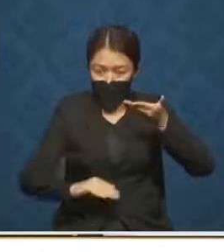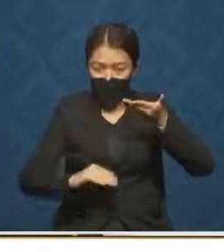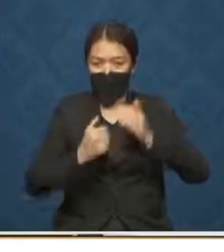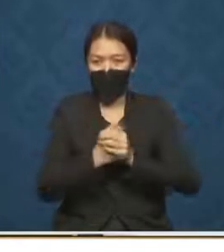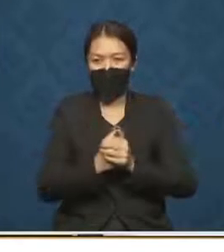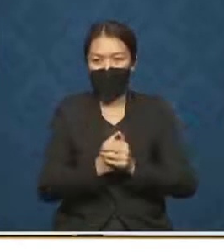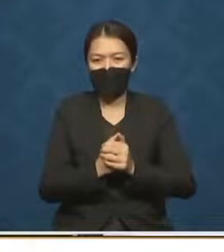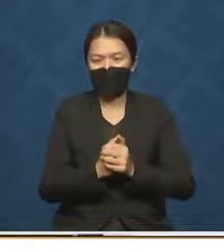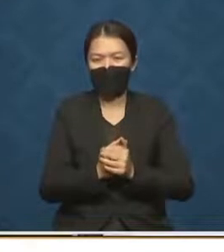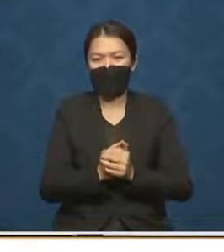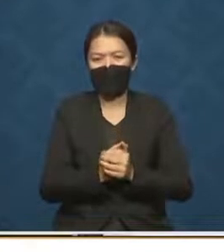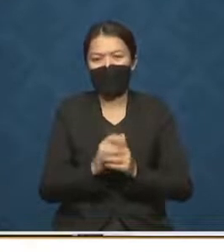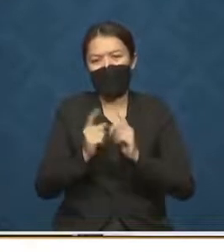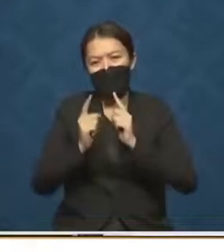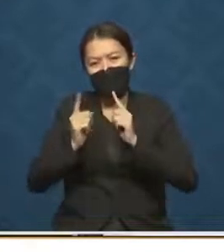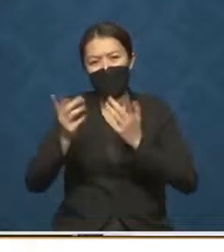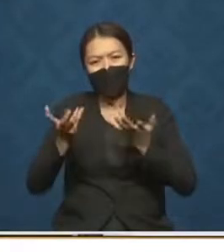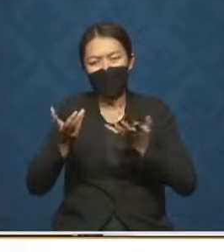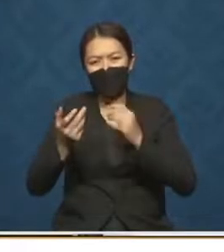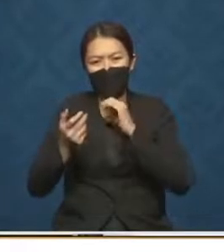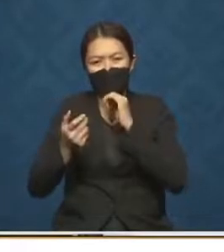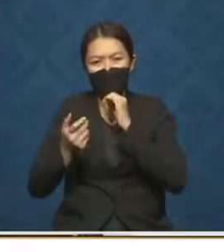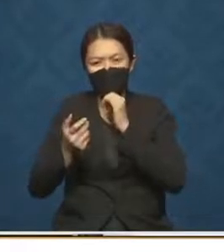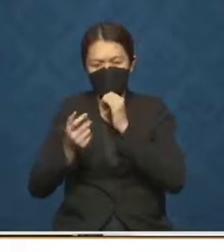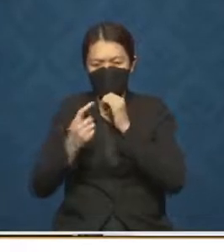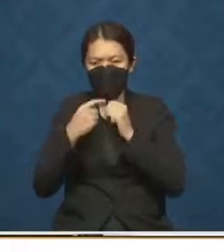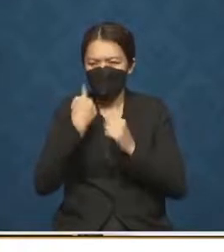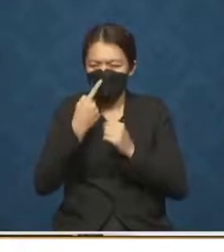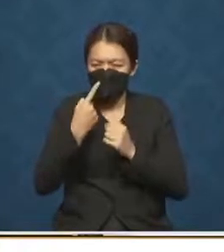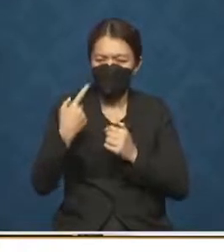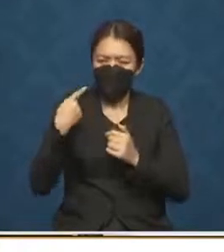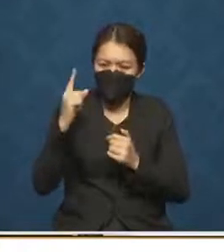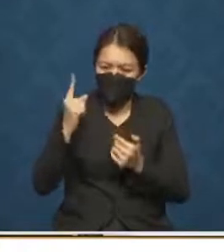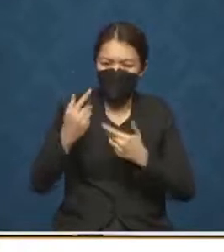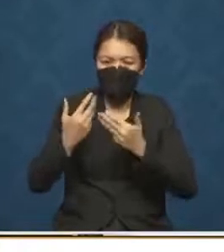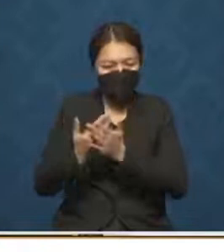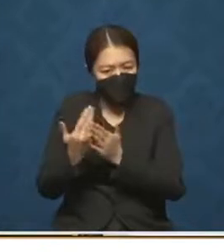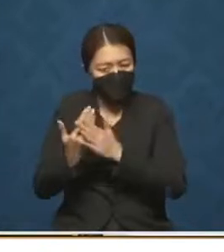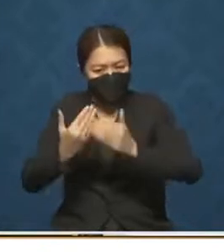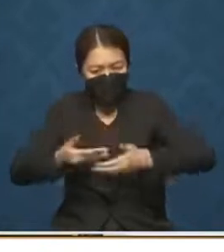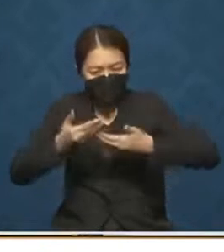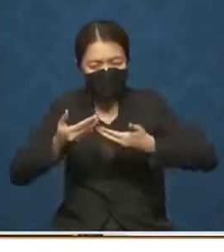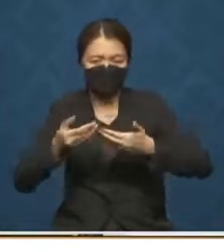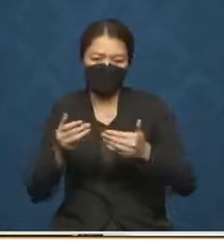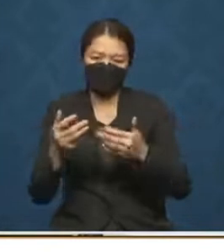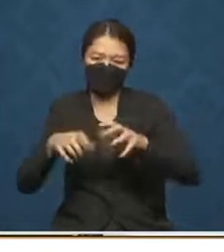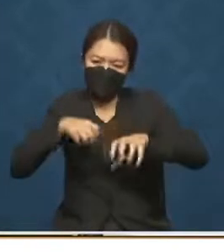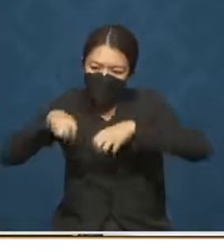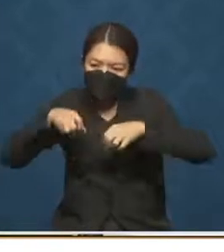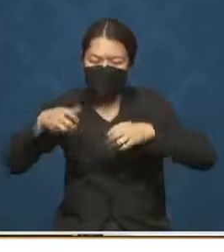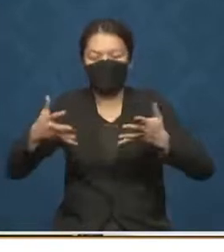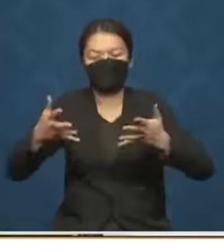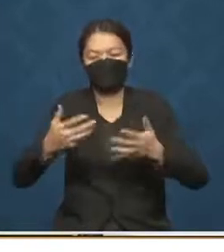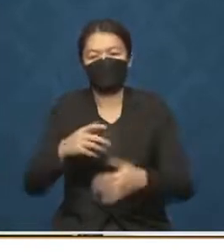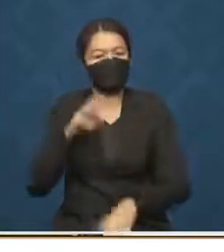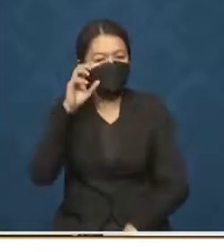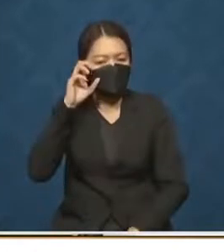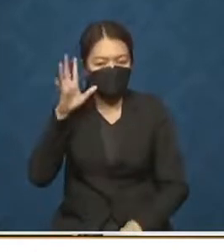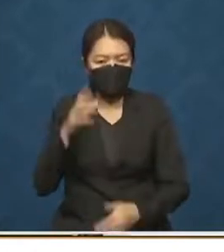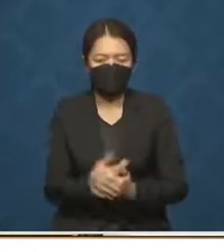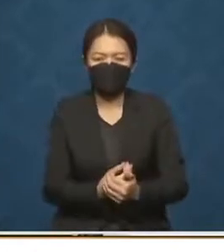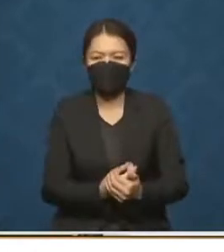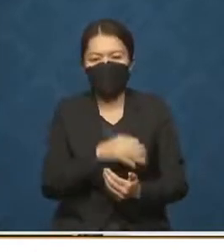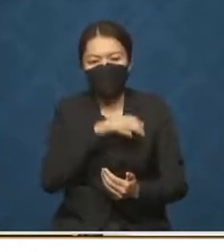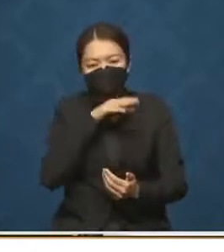เอาไป สาบาท ก ตรง ไหน วา งาน นี้ ไม่มี คน ได้ผลประโยชน์ผม ไม่ เชื่อ ครับ ห่ หยு มี หมู ออก มา